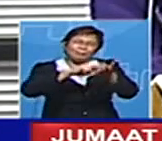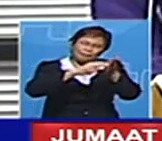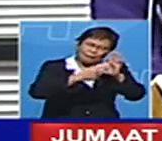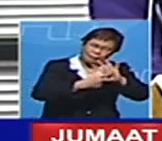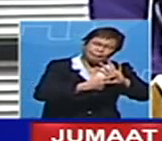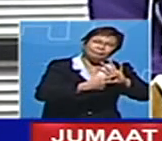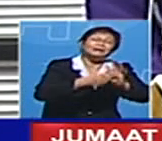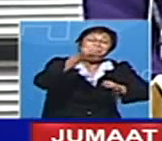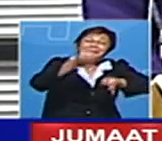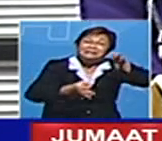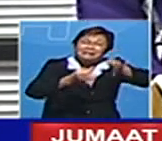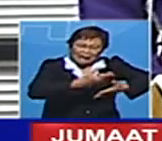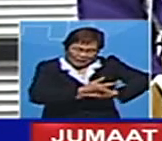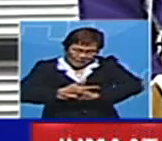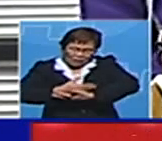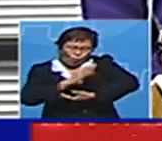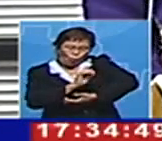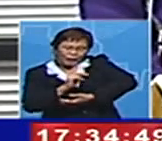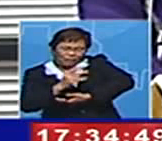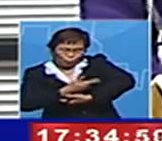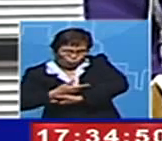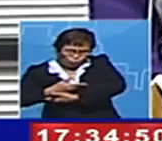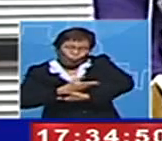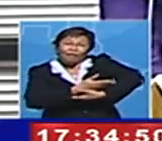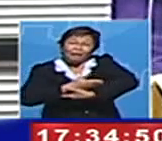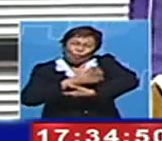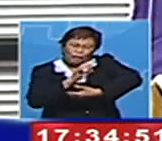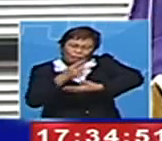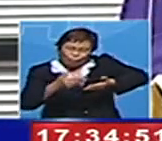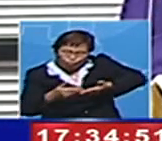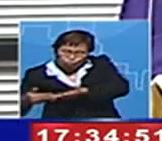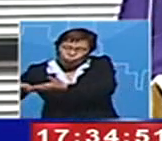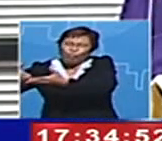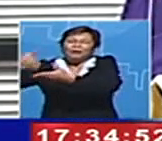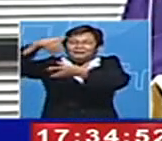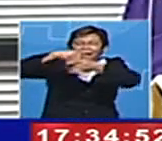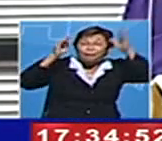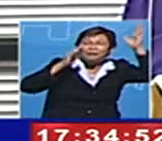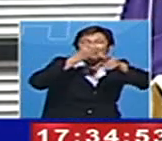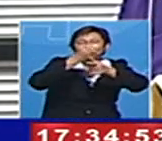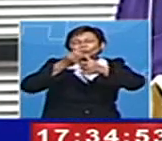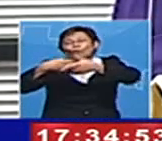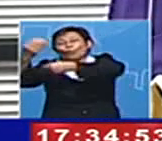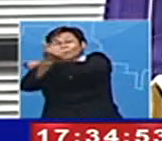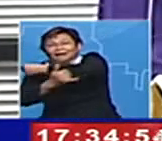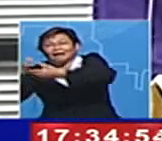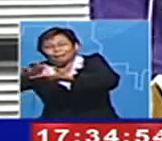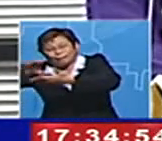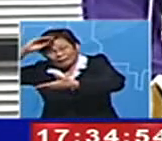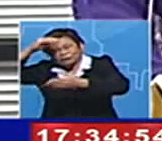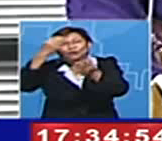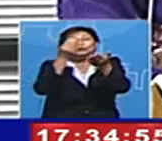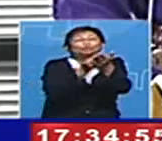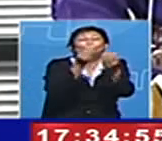bermakna sekiranya anak Oku ini melanjutkan pelajaran di dalam mahupun luar negara jumlah pelepasan